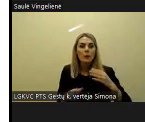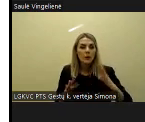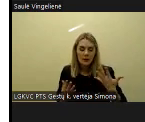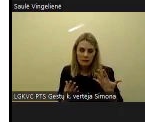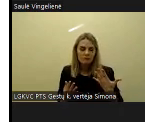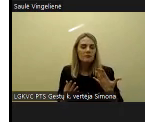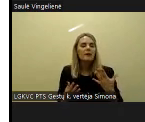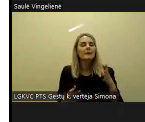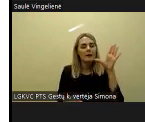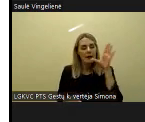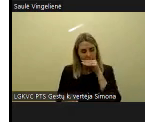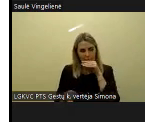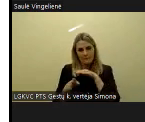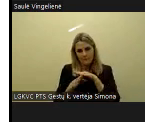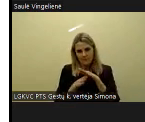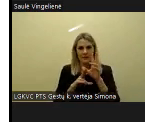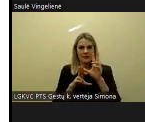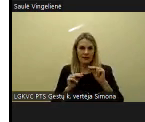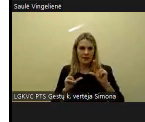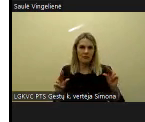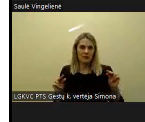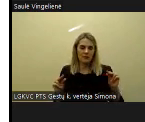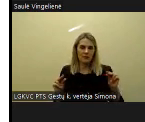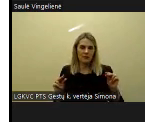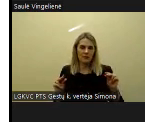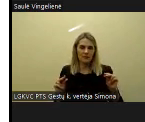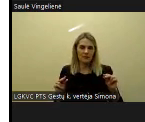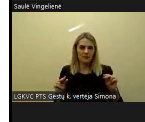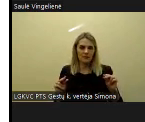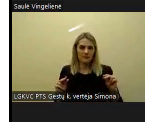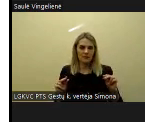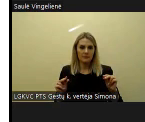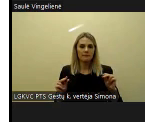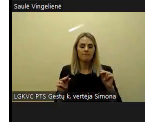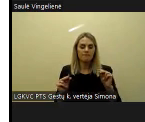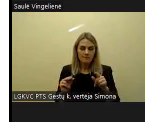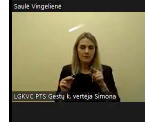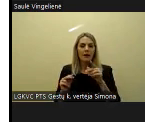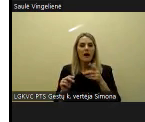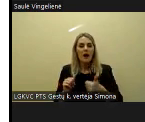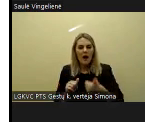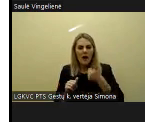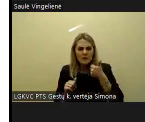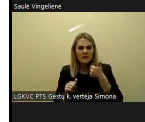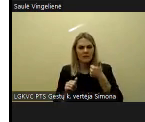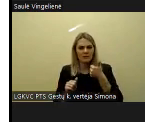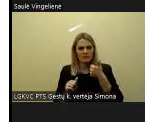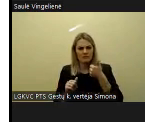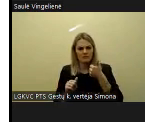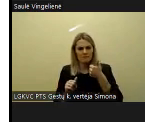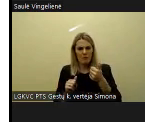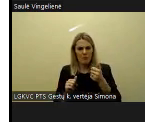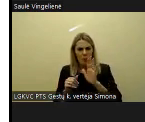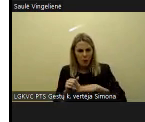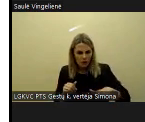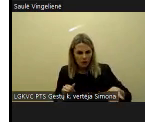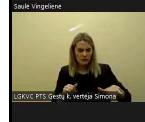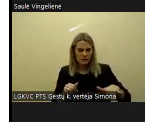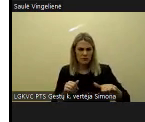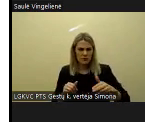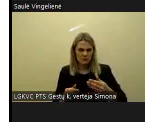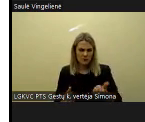sėkmingai, kad reforma būtų sėkminga, atitinkamai nulemiant geresnius mokinių mokymus ir rezultatus. Štai